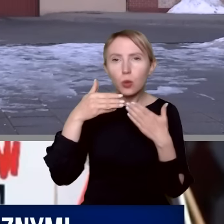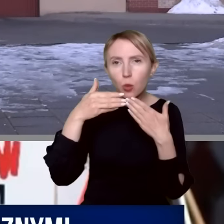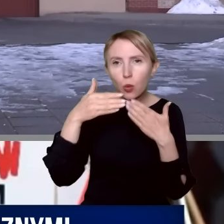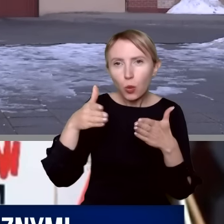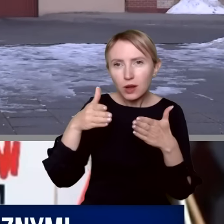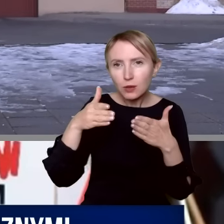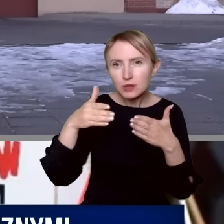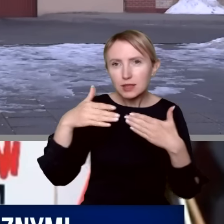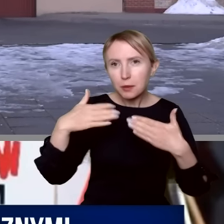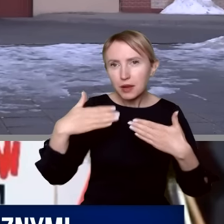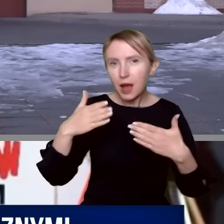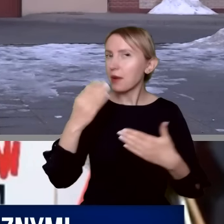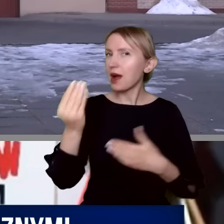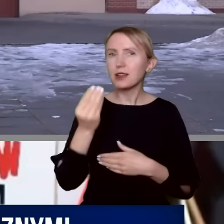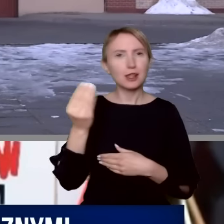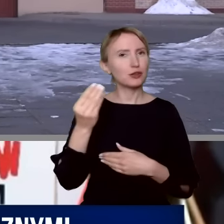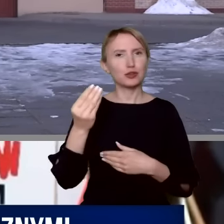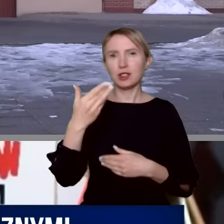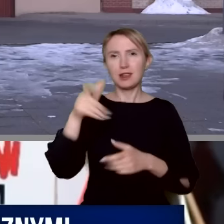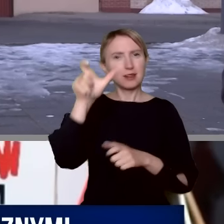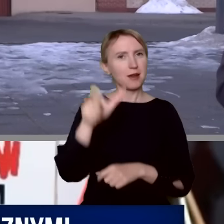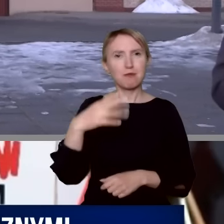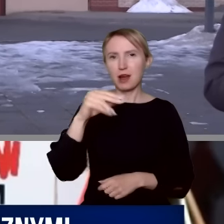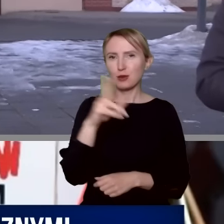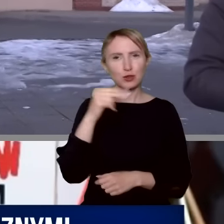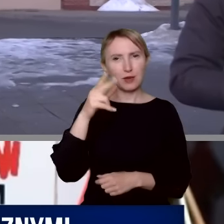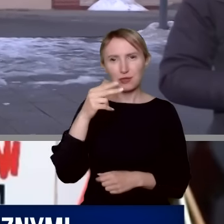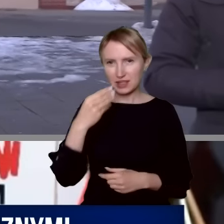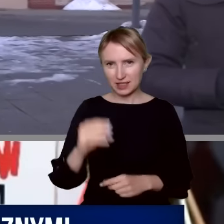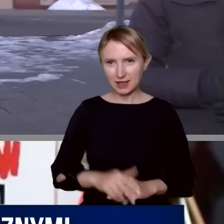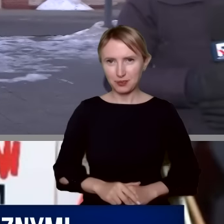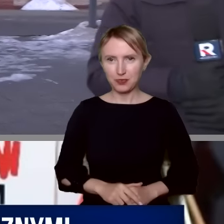brama, ale to jeszcze nie Mariusz Kamiński.